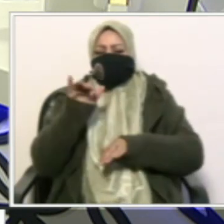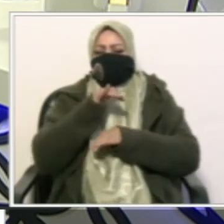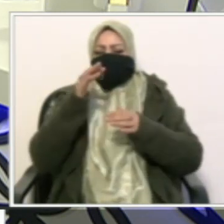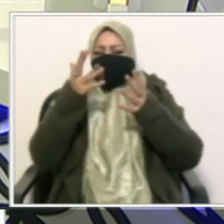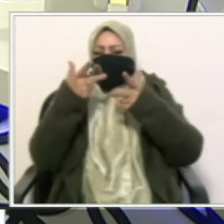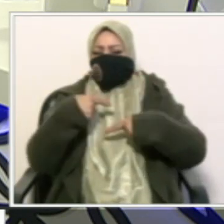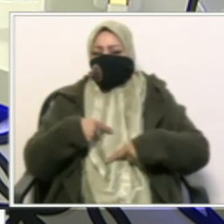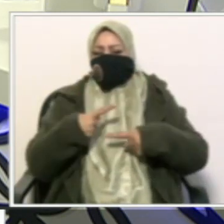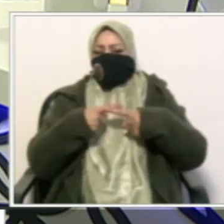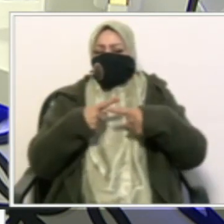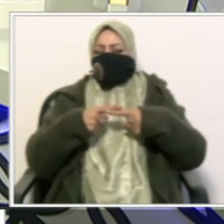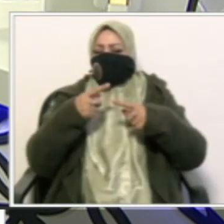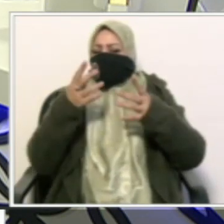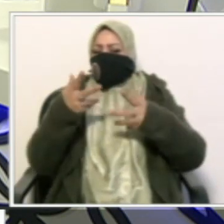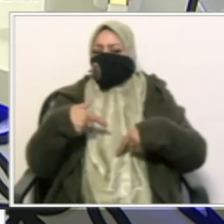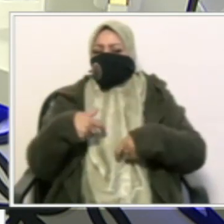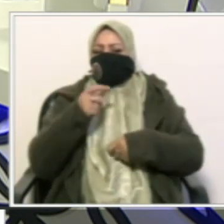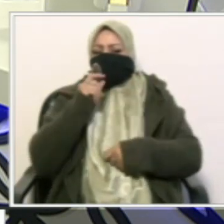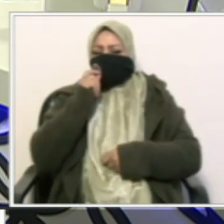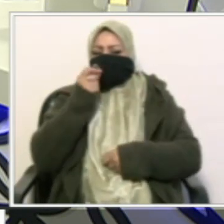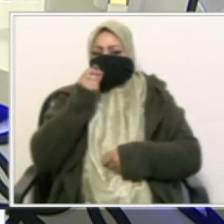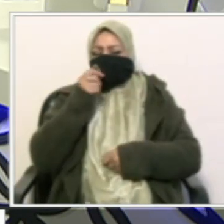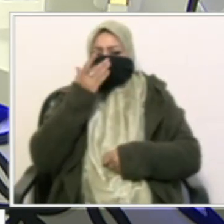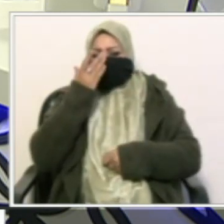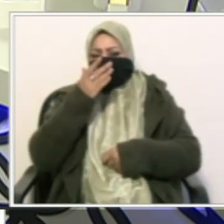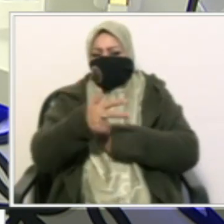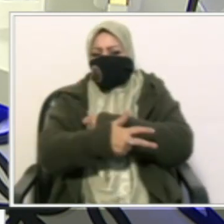نص العشر مش